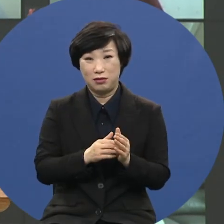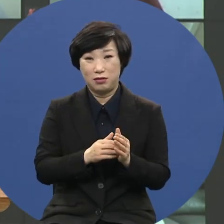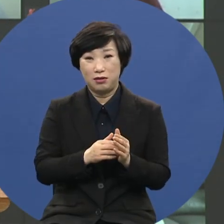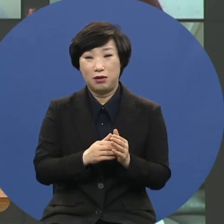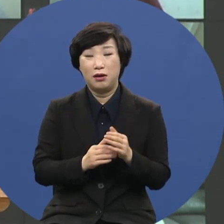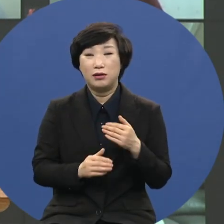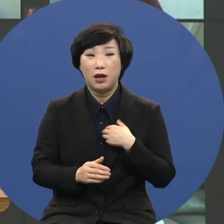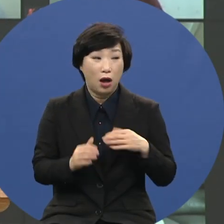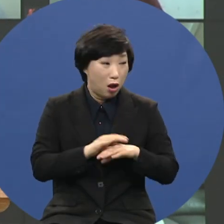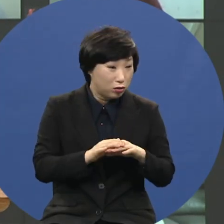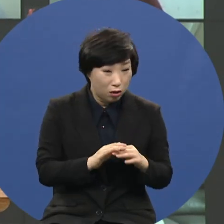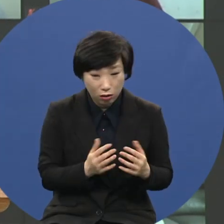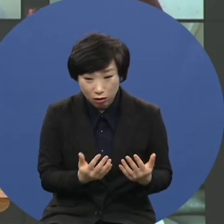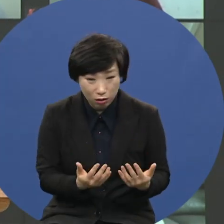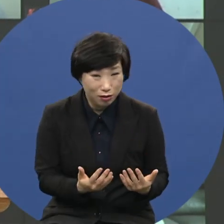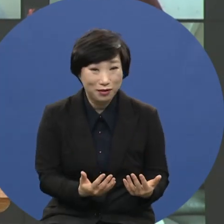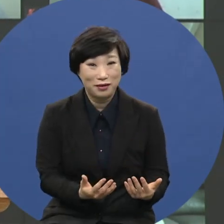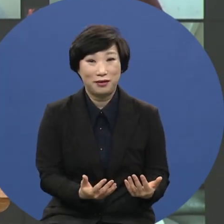어떻게 해결할 것이냐?